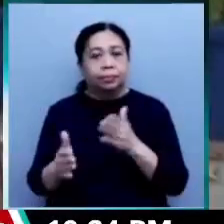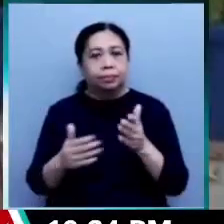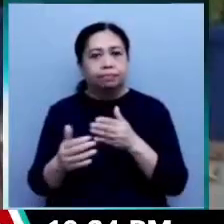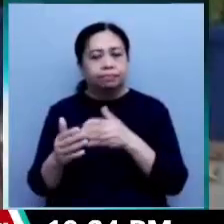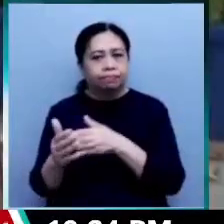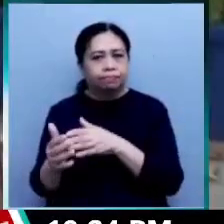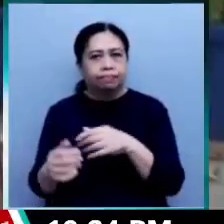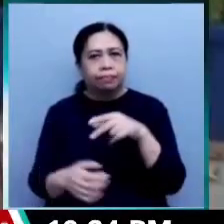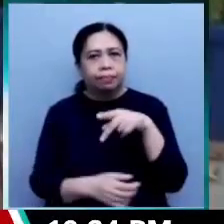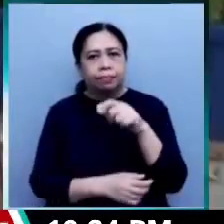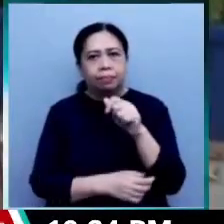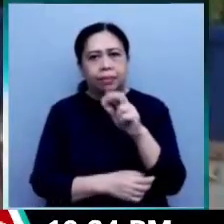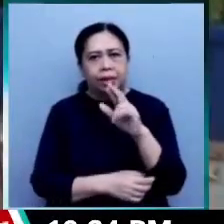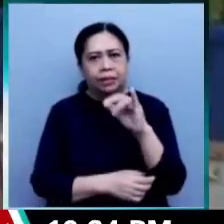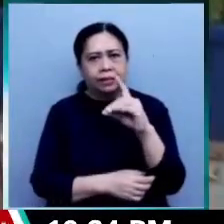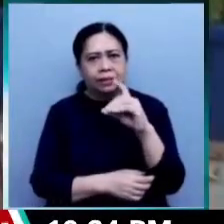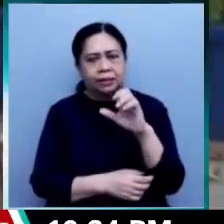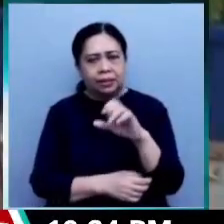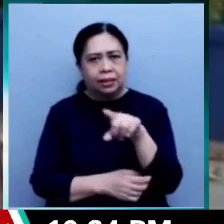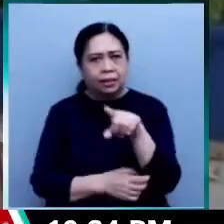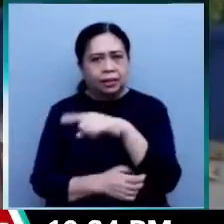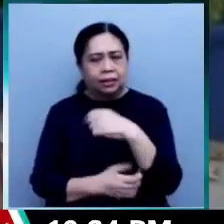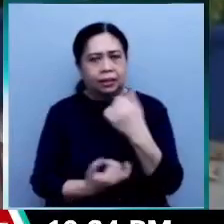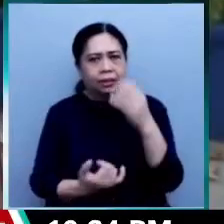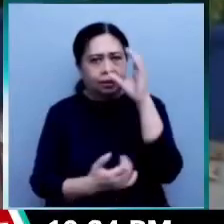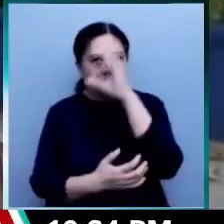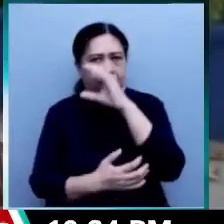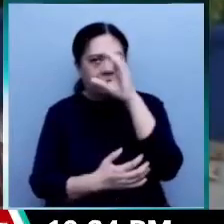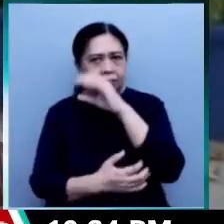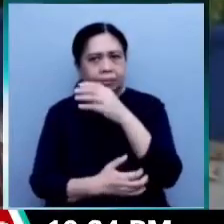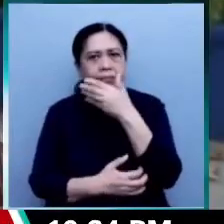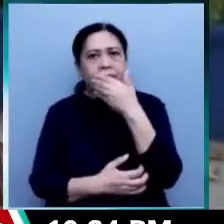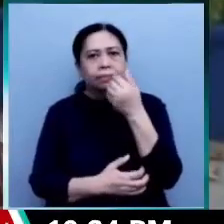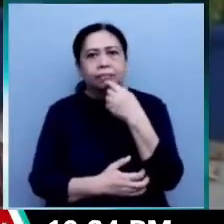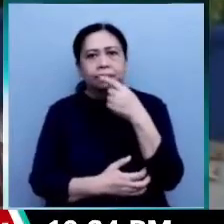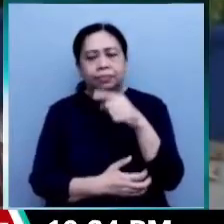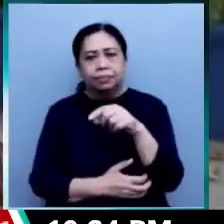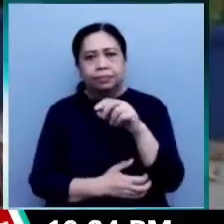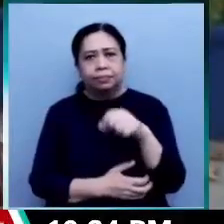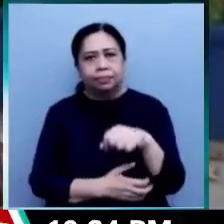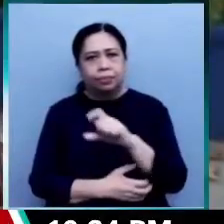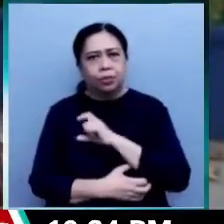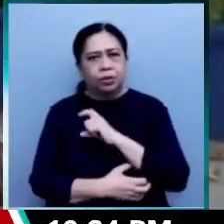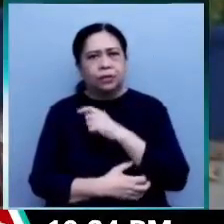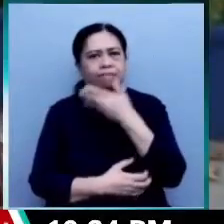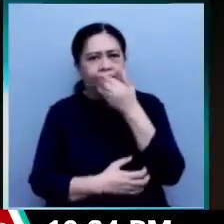laban sa suspect na at large na ngayon makabubuti raw Ayon si MPD na